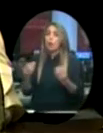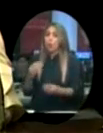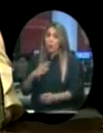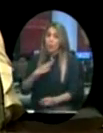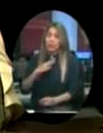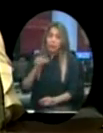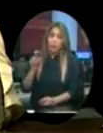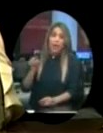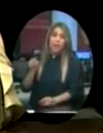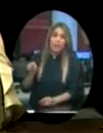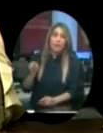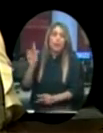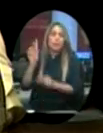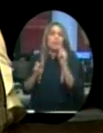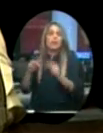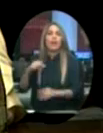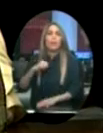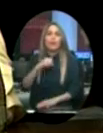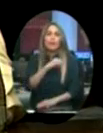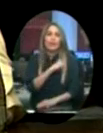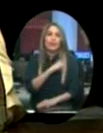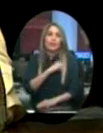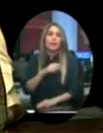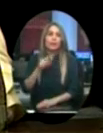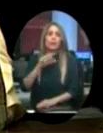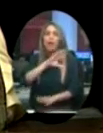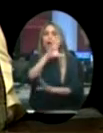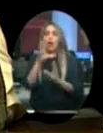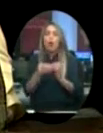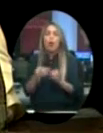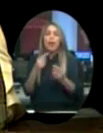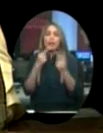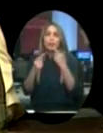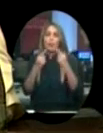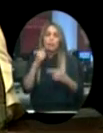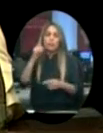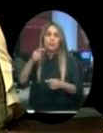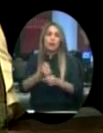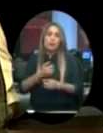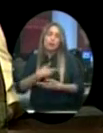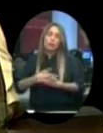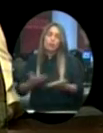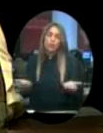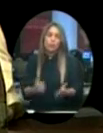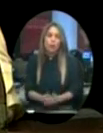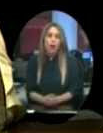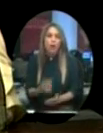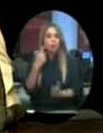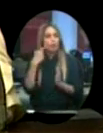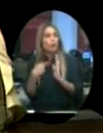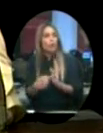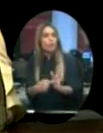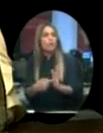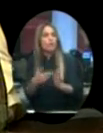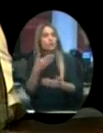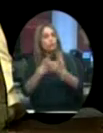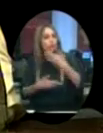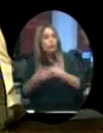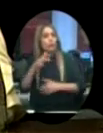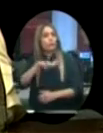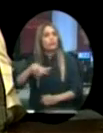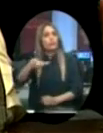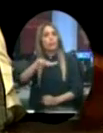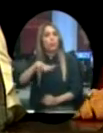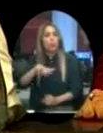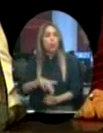מפעל פרטי שצריך את כל הדיונים בו לעשות בצורה פתוחה, שקופה, שמשתף את הציבור, לא בבטל. זה